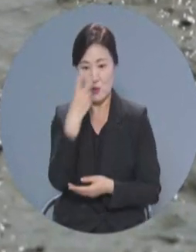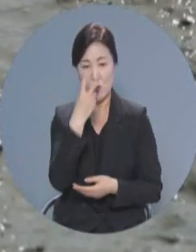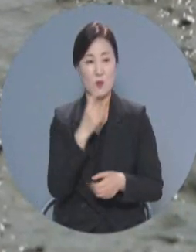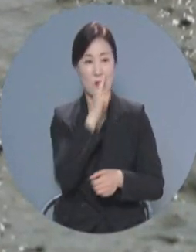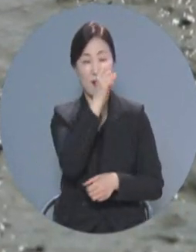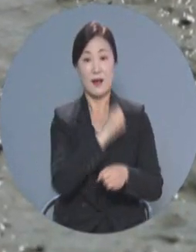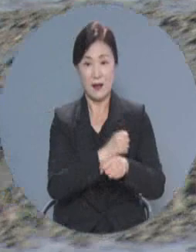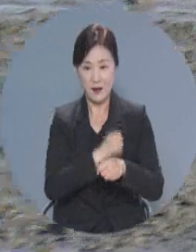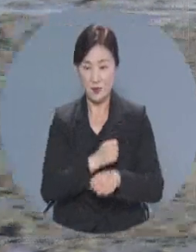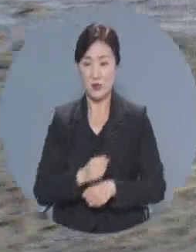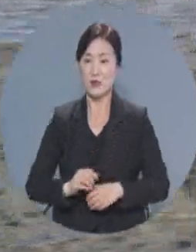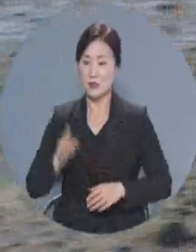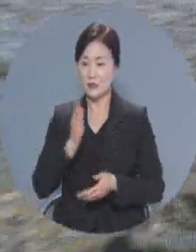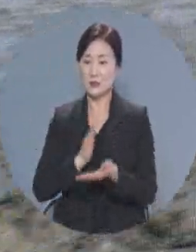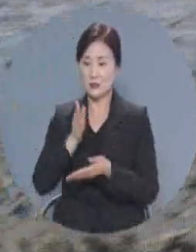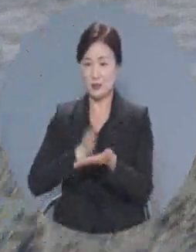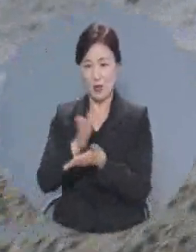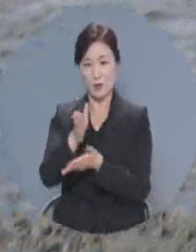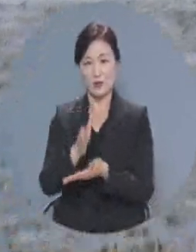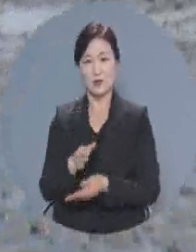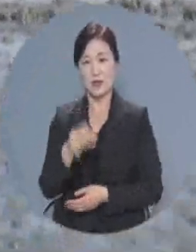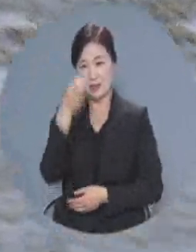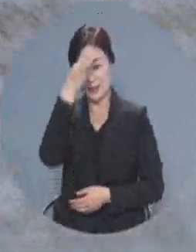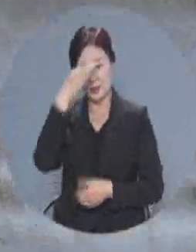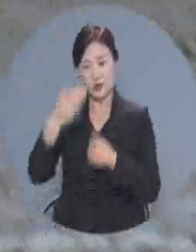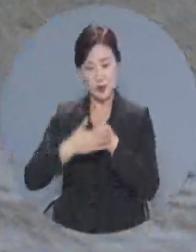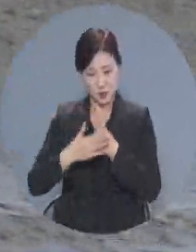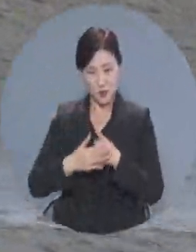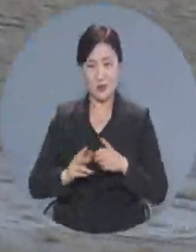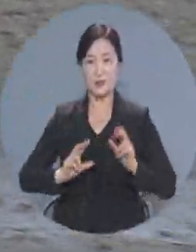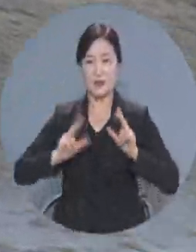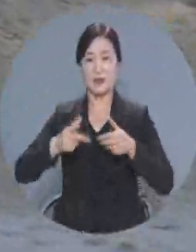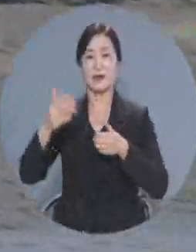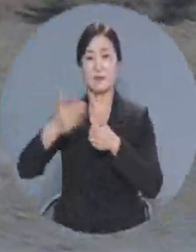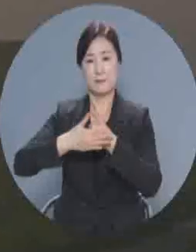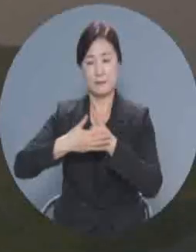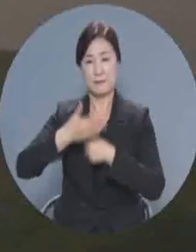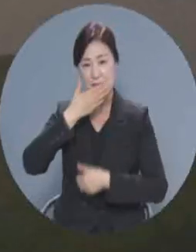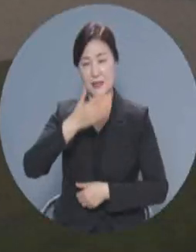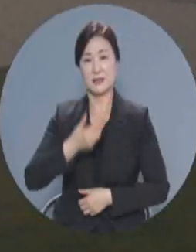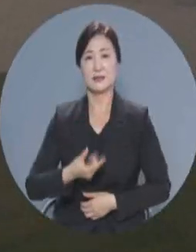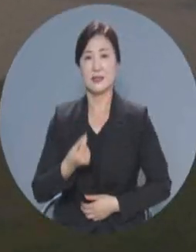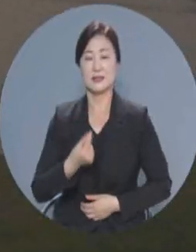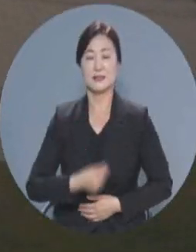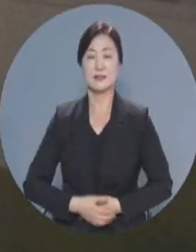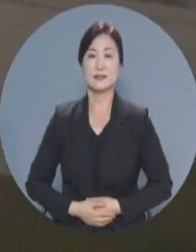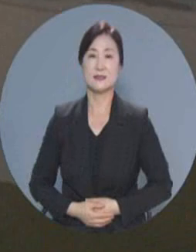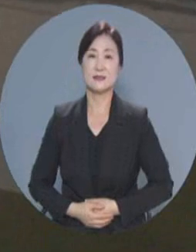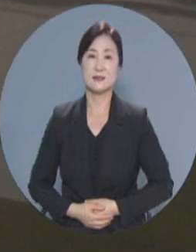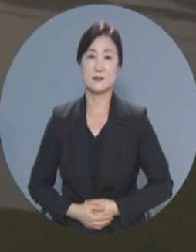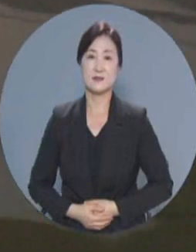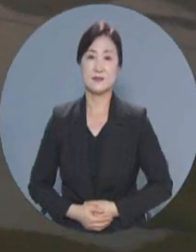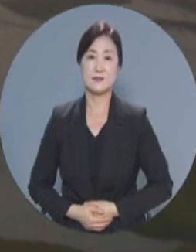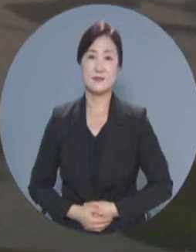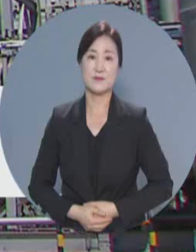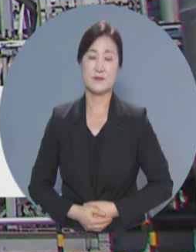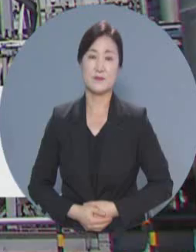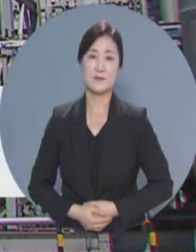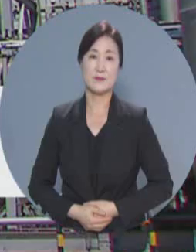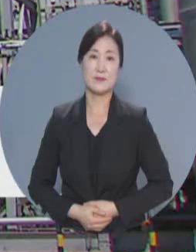보고하고 전문가의 기술 지원과 세계유산기금의 재정 지원도 받게 됩니다. MBC 뉴스 양정은입니다.